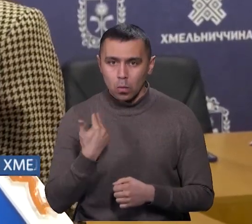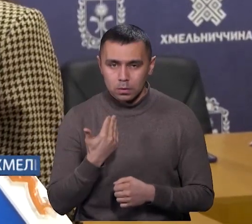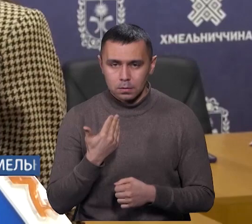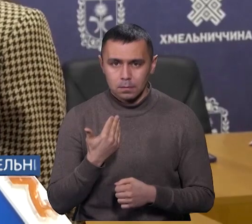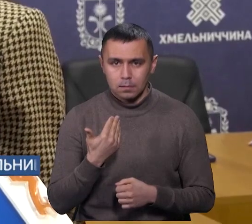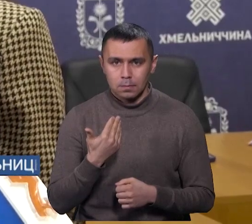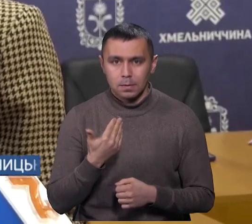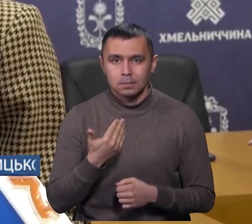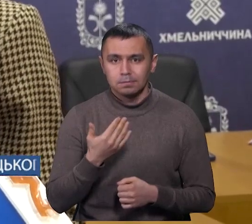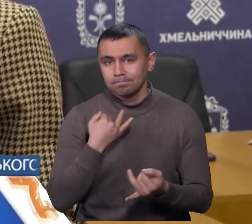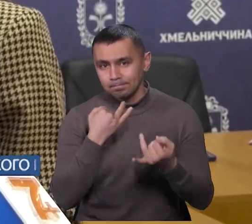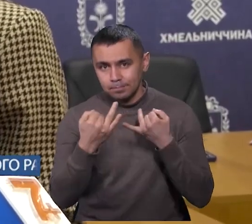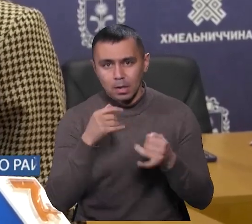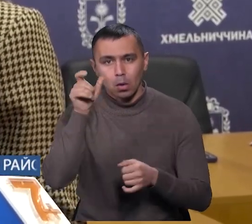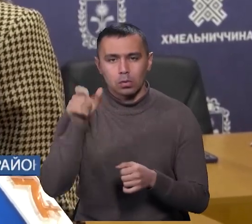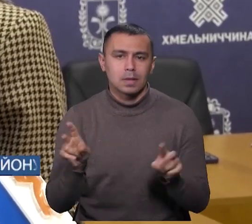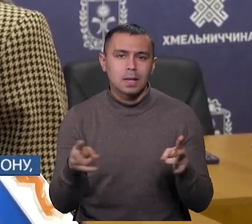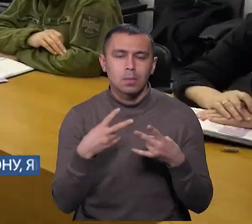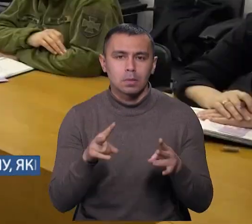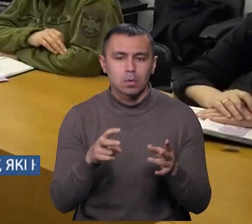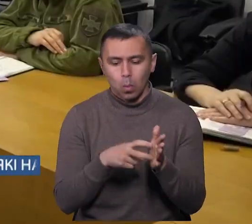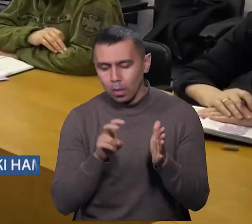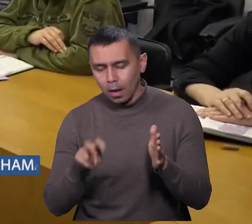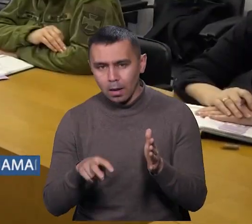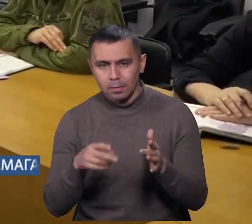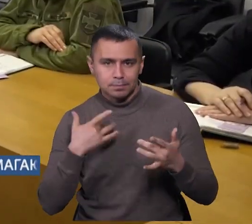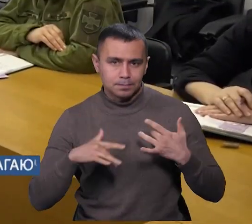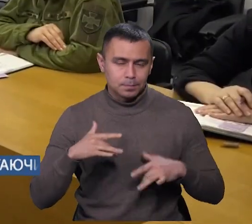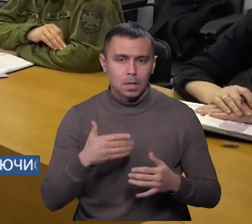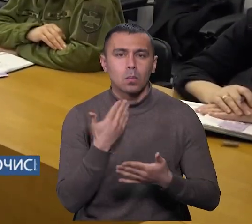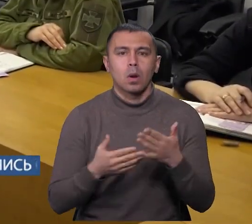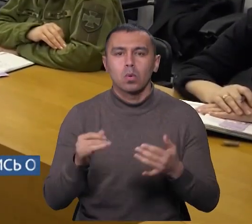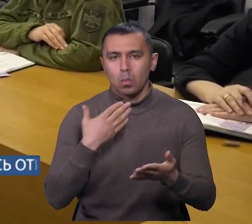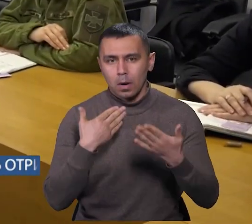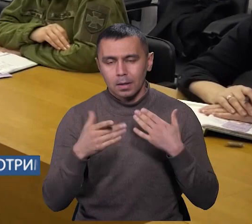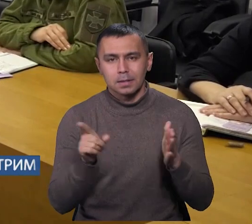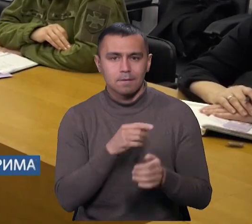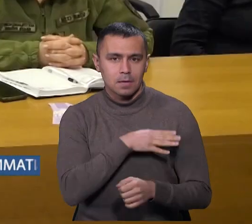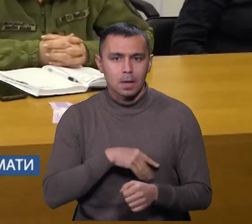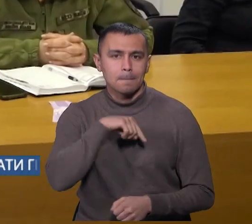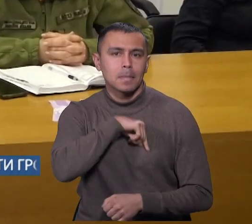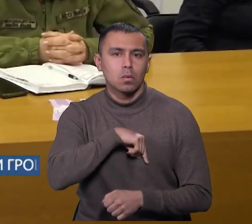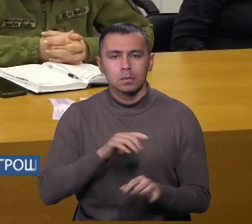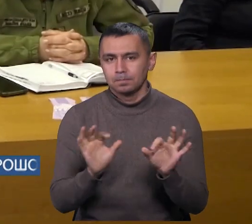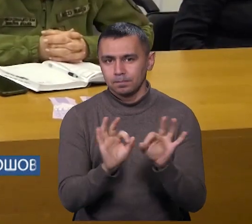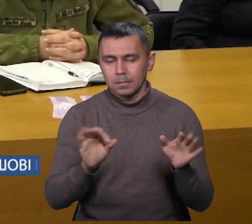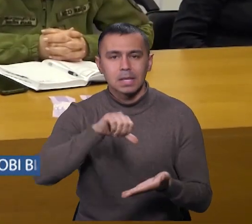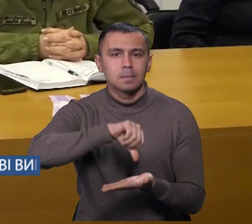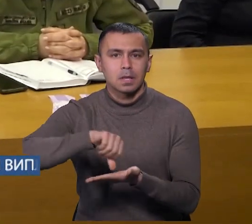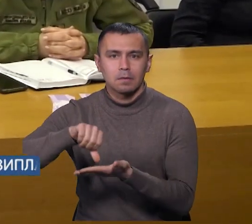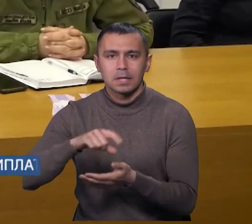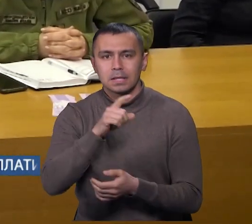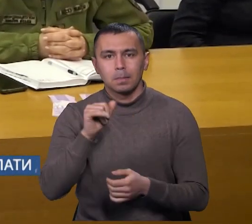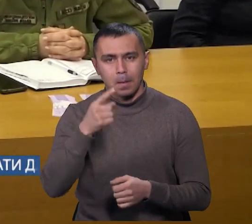момент виговоритися, то людину не потрібно уникати. Порадами щодо комунікації із ветеранами психологиня ділиться із представниками